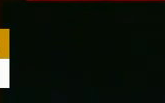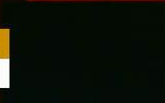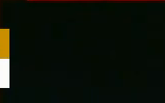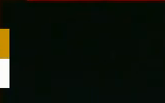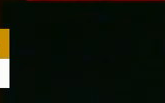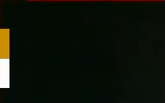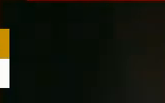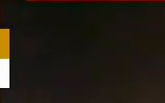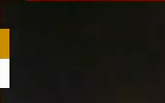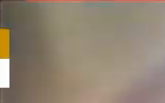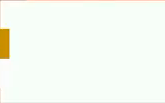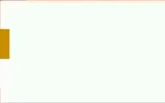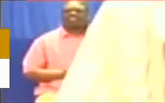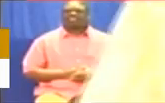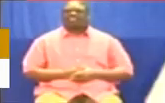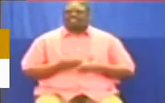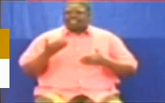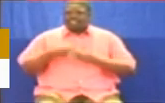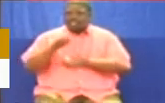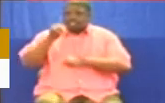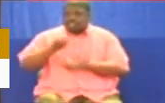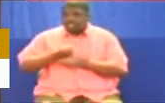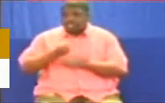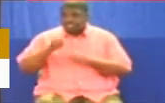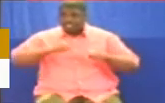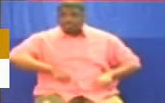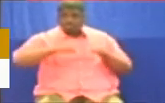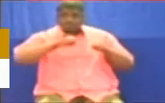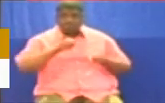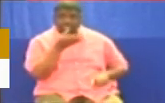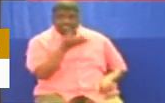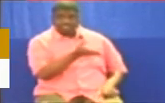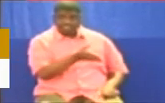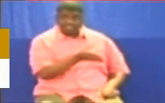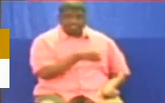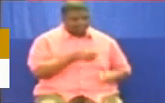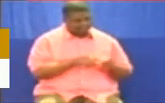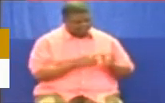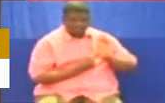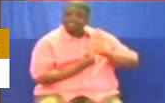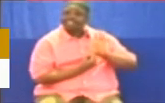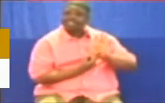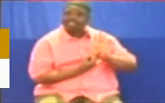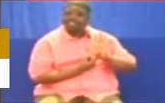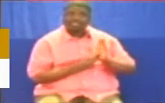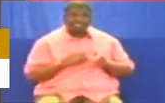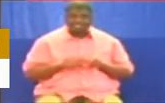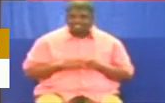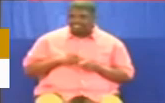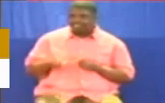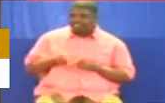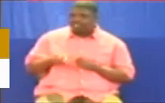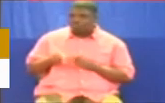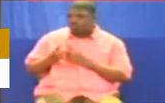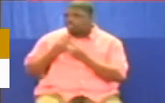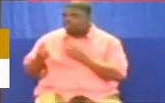pia kwenye functions the authority ile 6 ambayo ndio tulikuwa tuna walikuwa nasemea